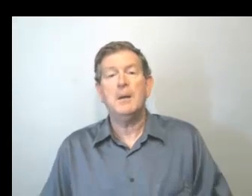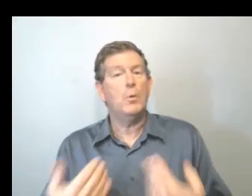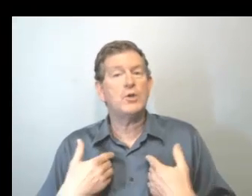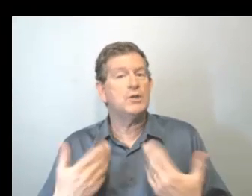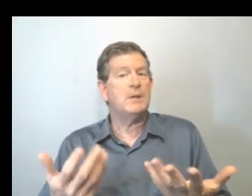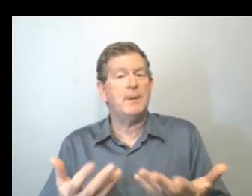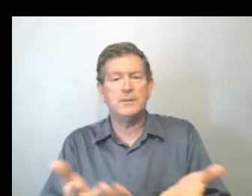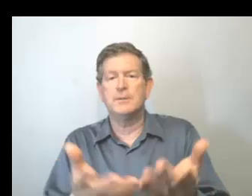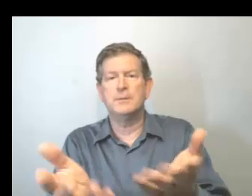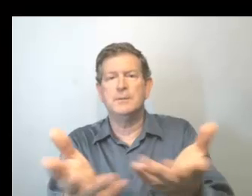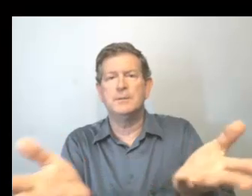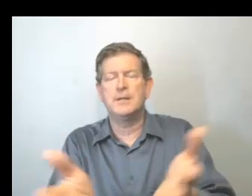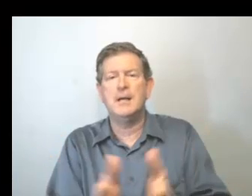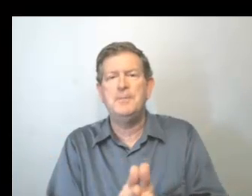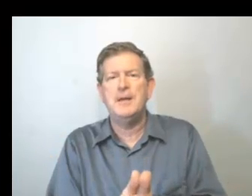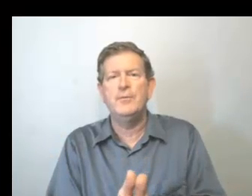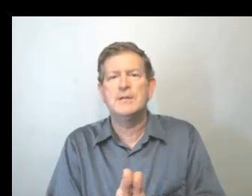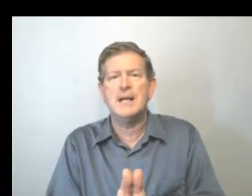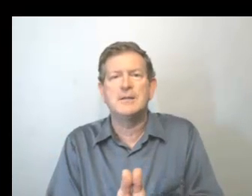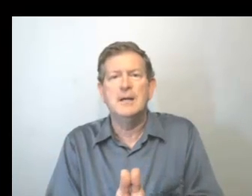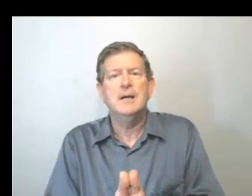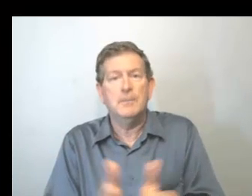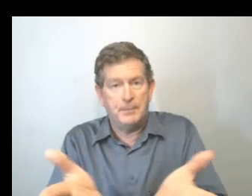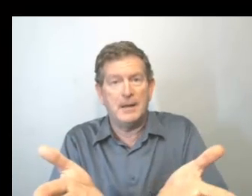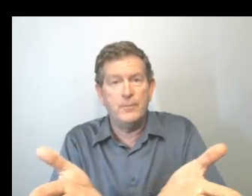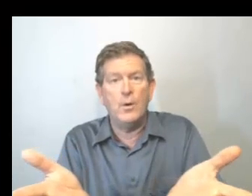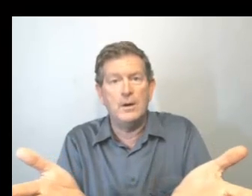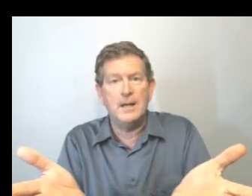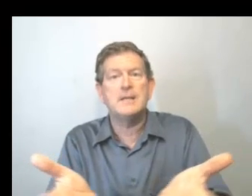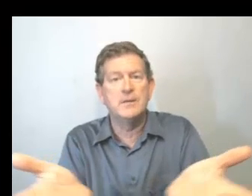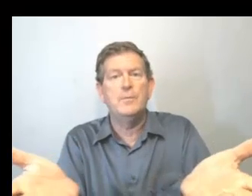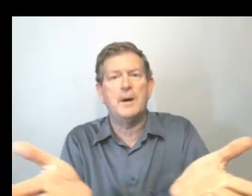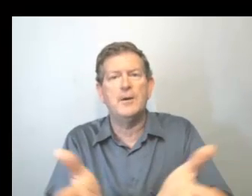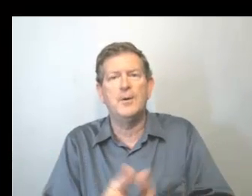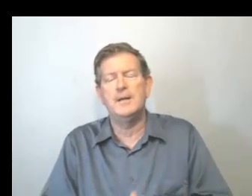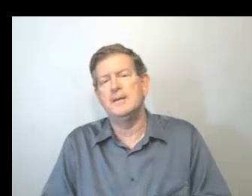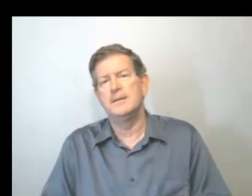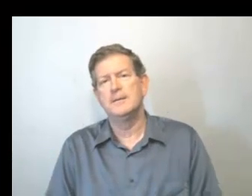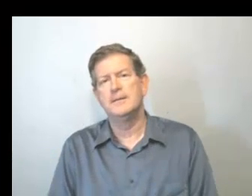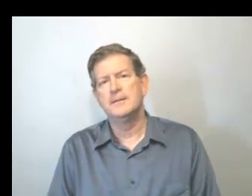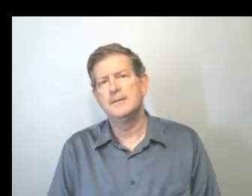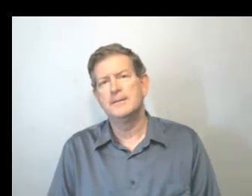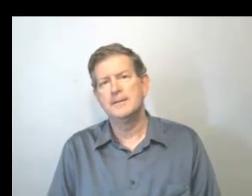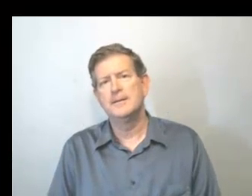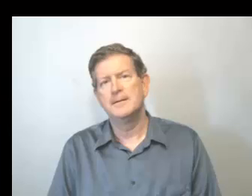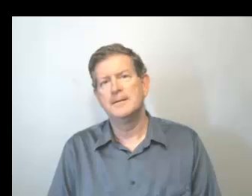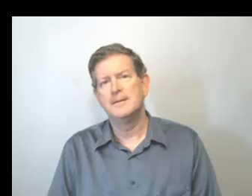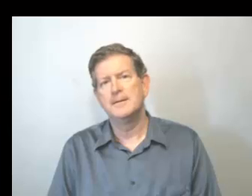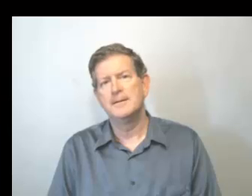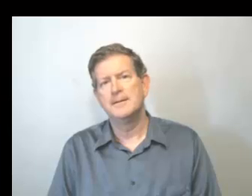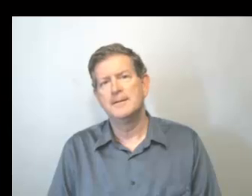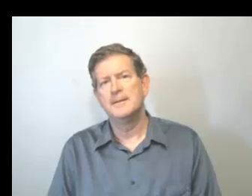D'accord. Et comme moi, je ne sais pas de quel pays vous êtes, parlez-vous anglais? Est-ce que vous parlez anglais?